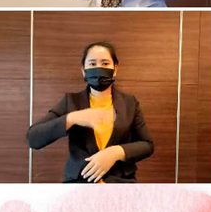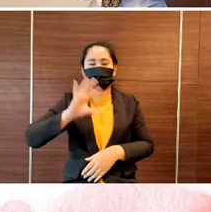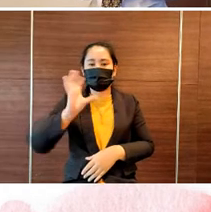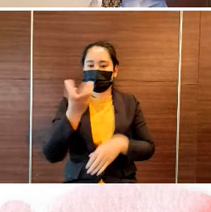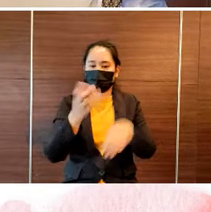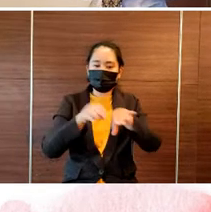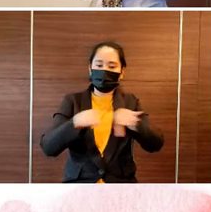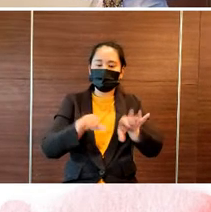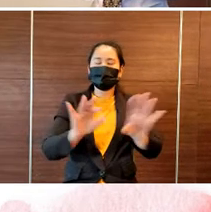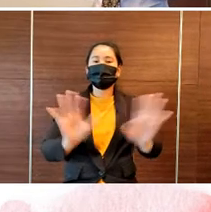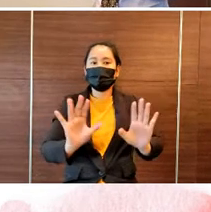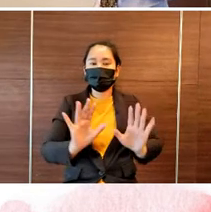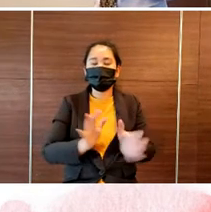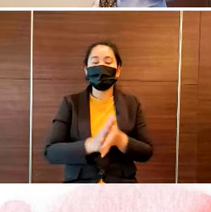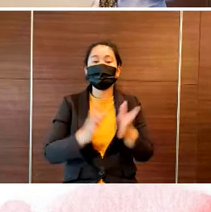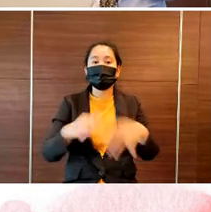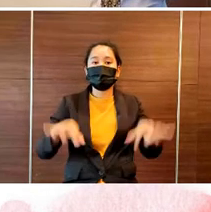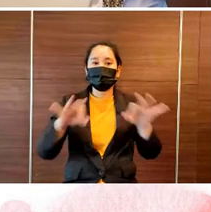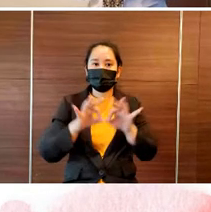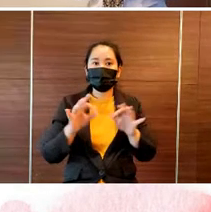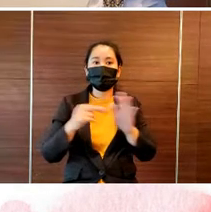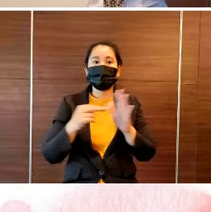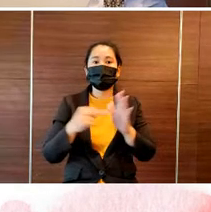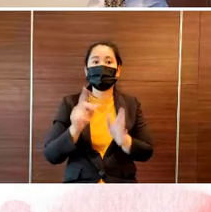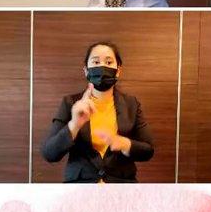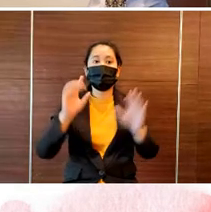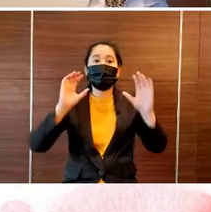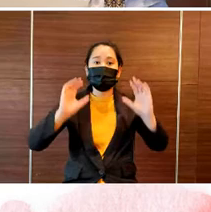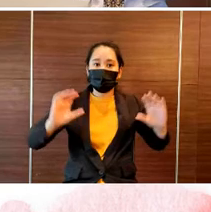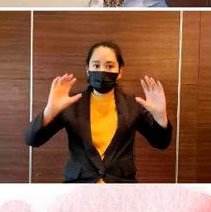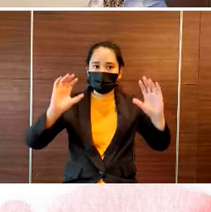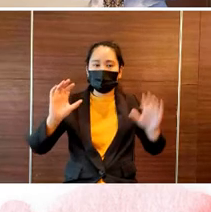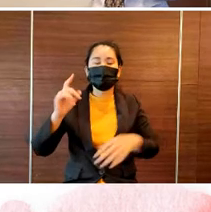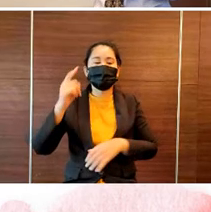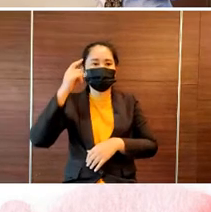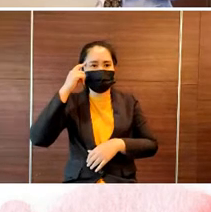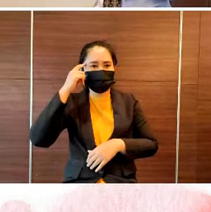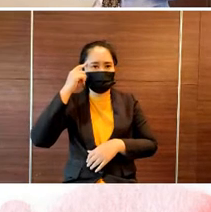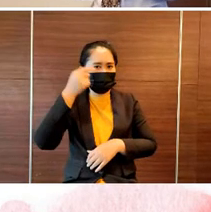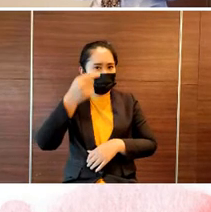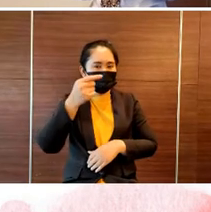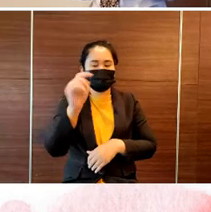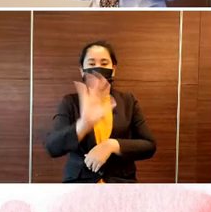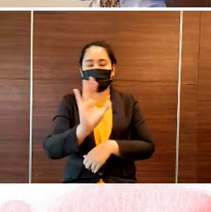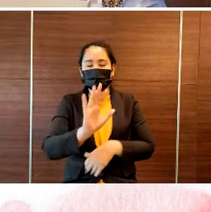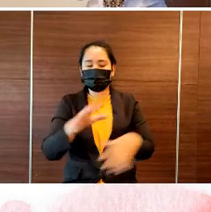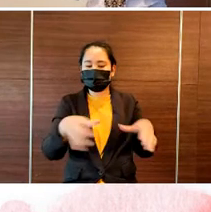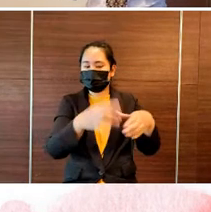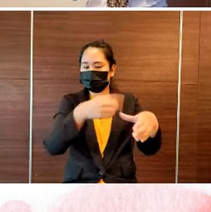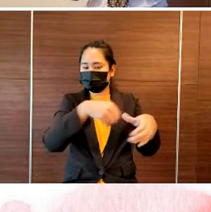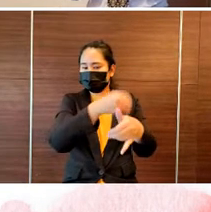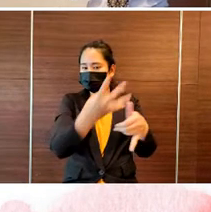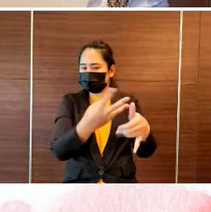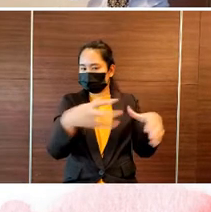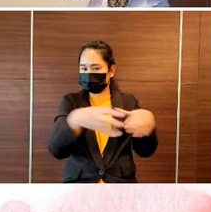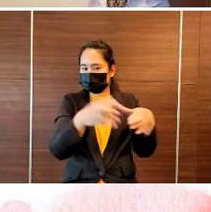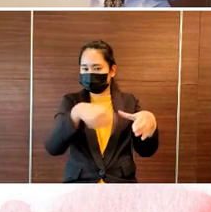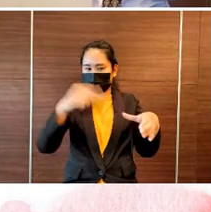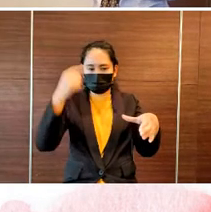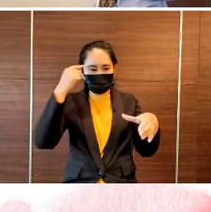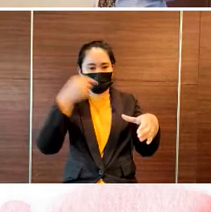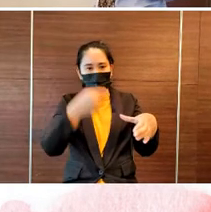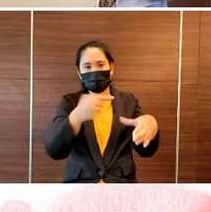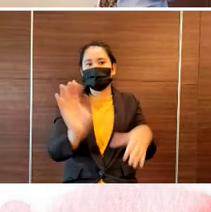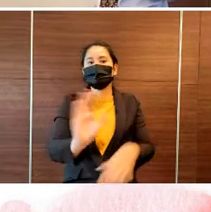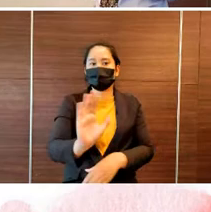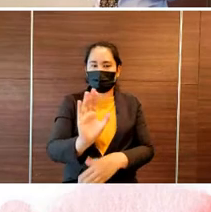ะฮะโดยไม่มีที่สำคัญคือรัฐจะต้องไม่มีทัศนคติเชิงลบต่อพฤติกรรมของคนไข้ประเภ